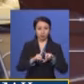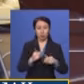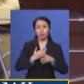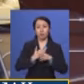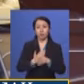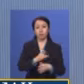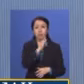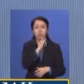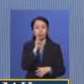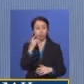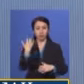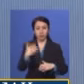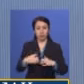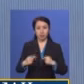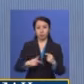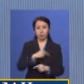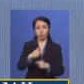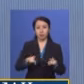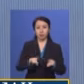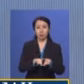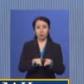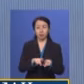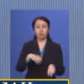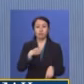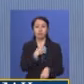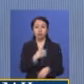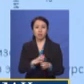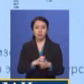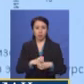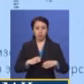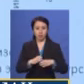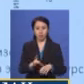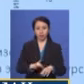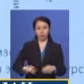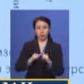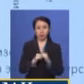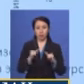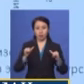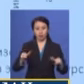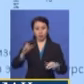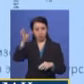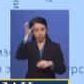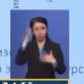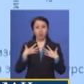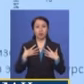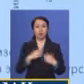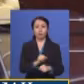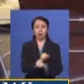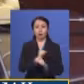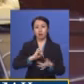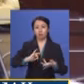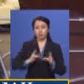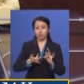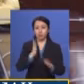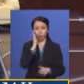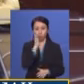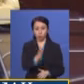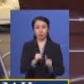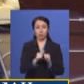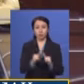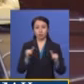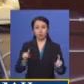поддержки малого и среднего бизнеса. Также такие важные сектора, как региональное развитие, образование, здравоохранение,